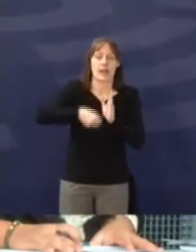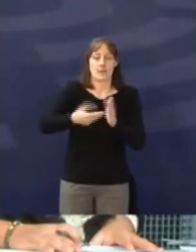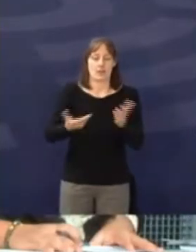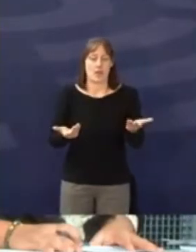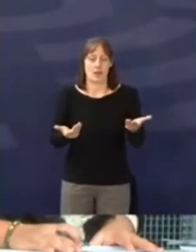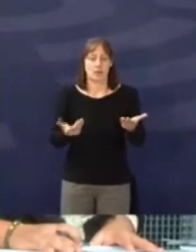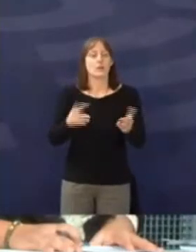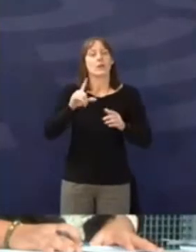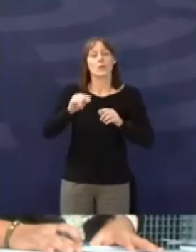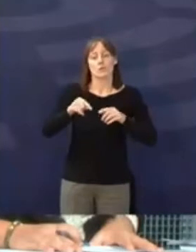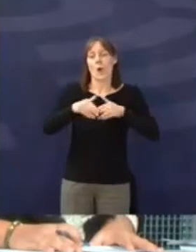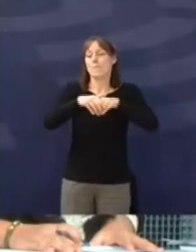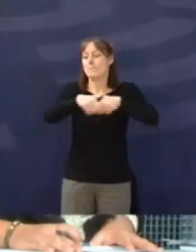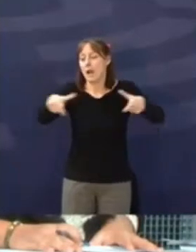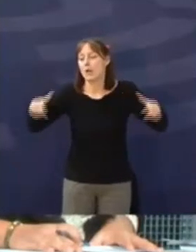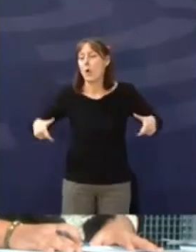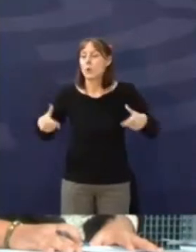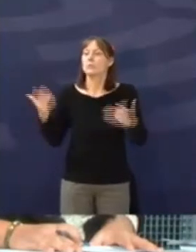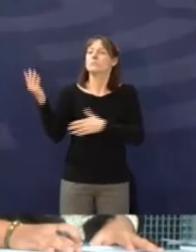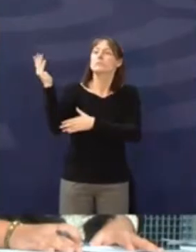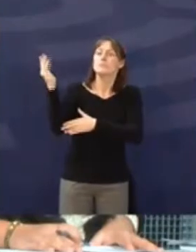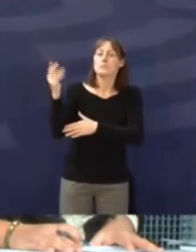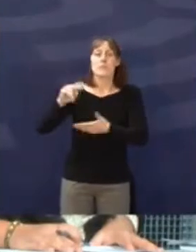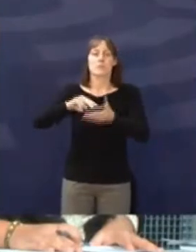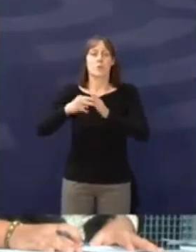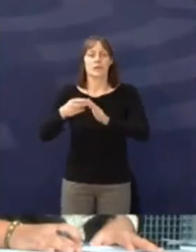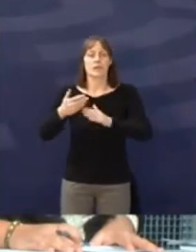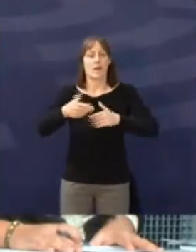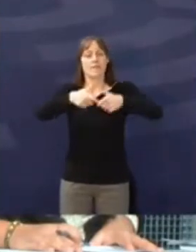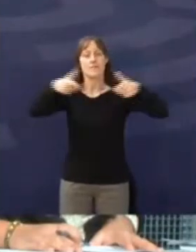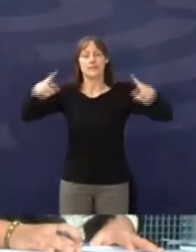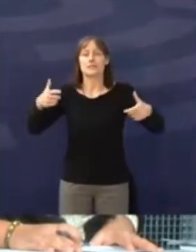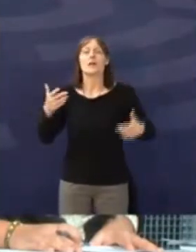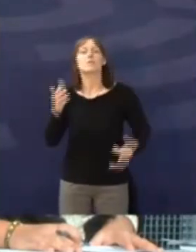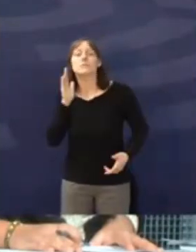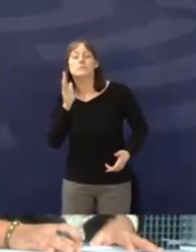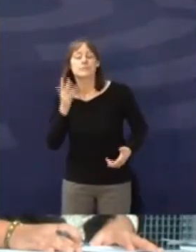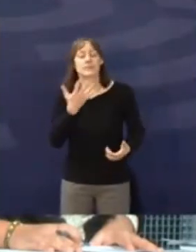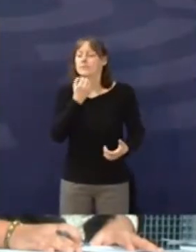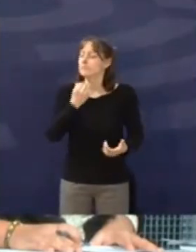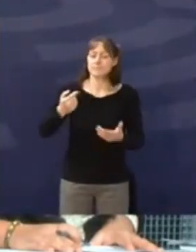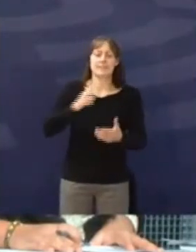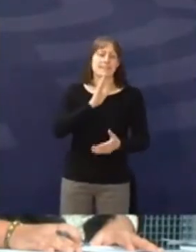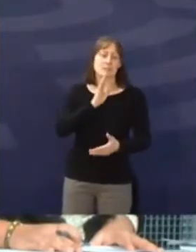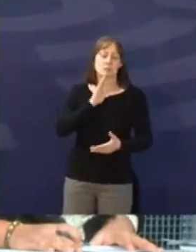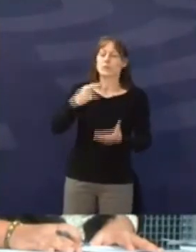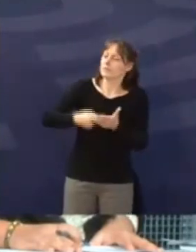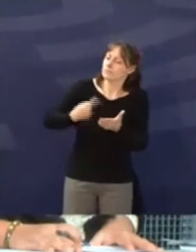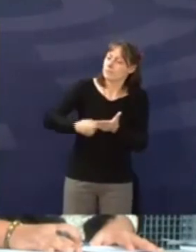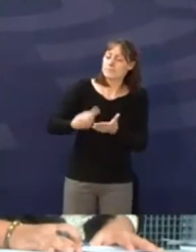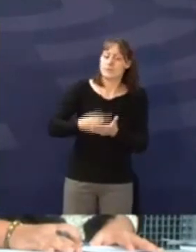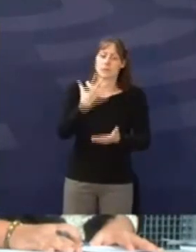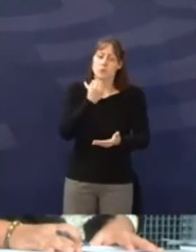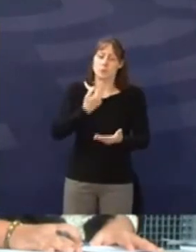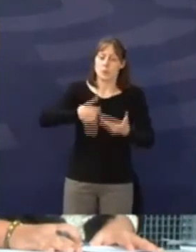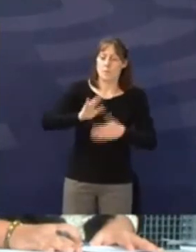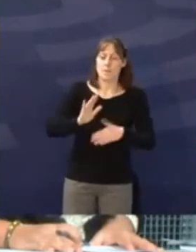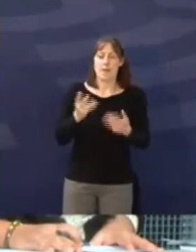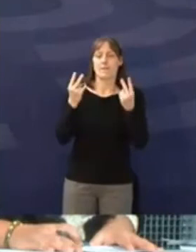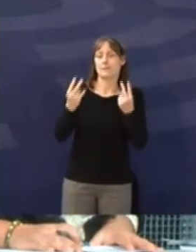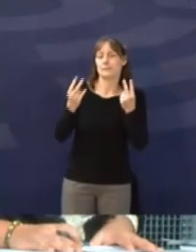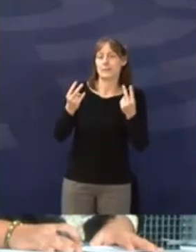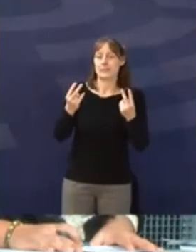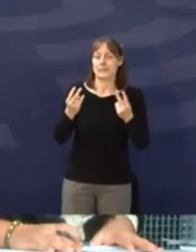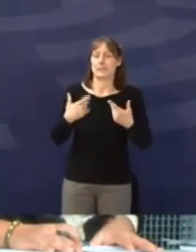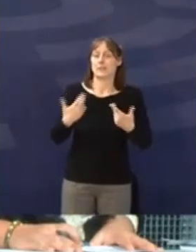und Fensterreden von Politikern reicht den Kolleginnen nicht. Sie wollen zu Recht mehr Geld und bessere Arbeitsbedingungen für ihre systemrelevanten